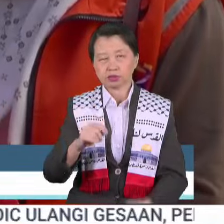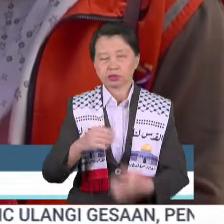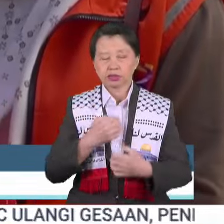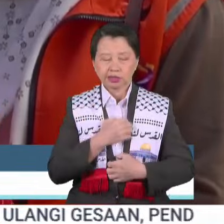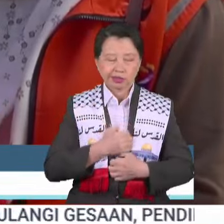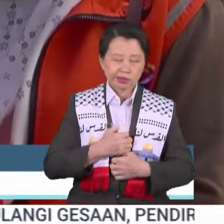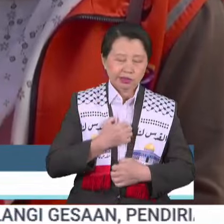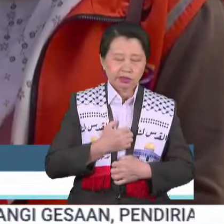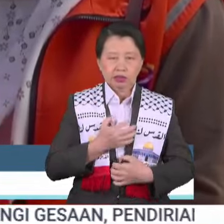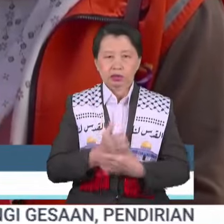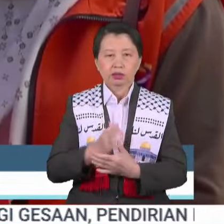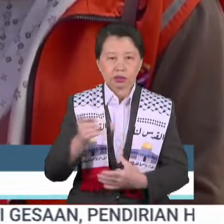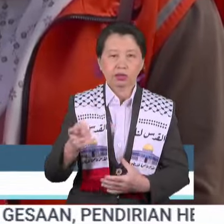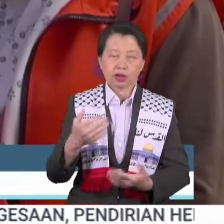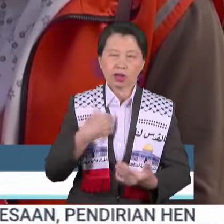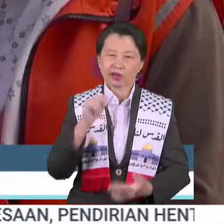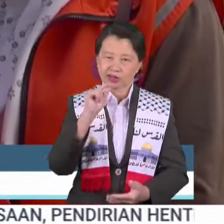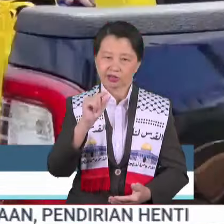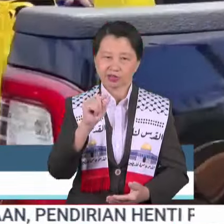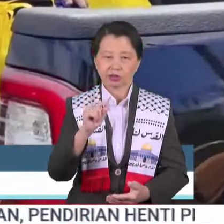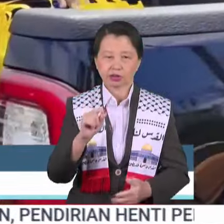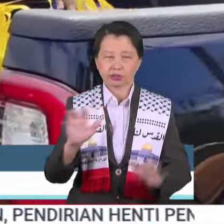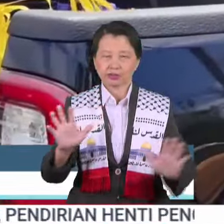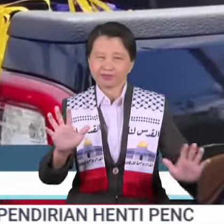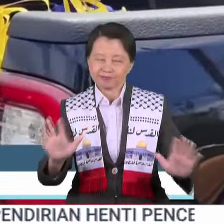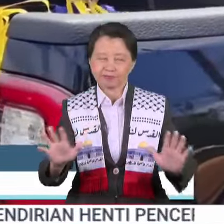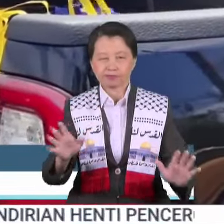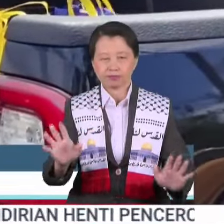kan. Kerana banjir, tapi masih terkawal.